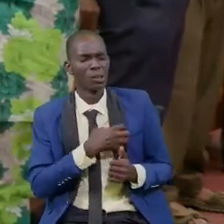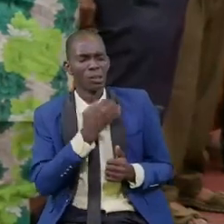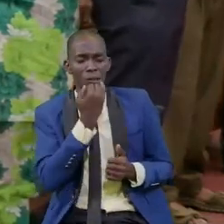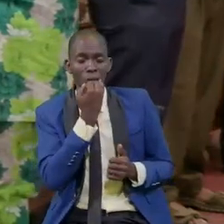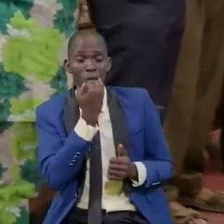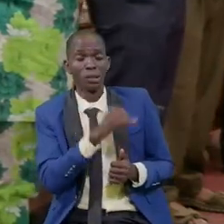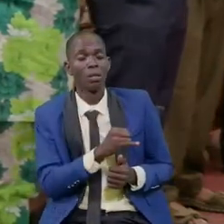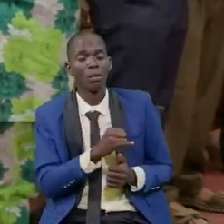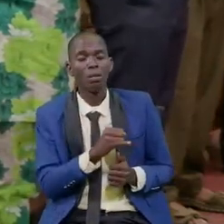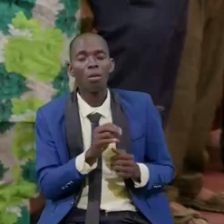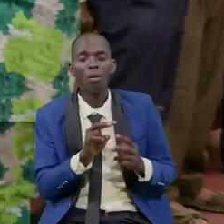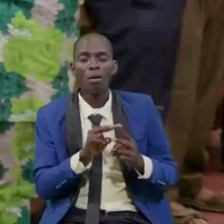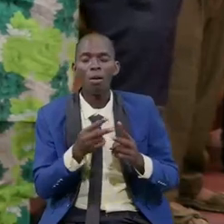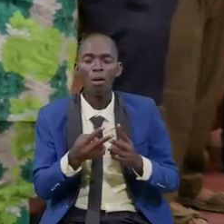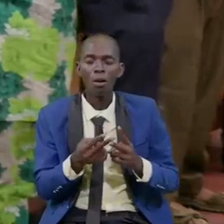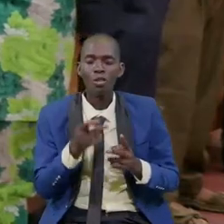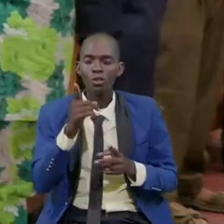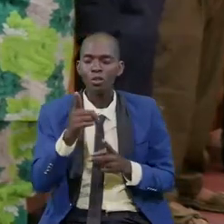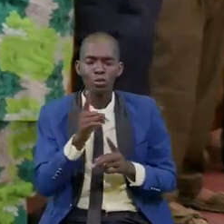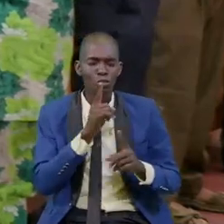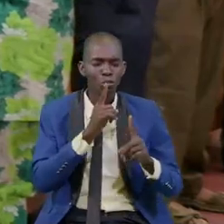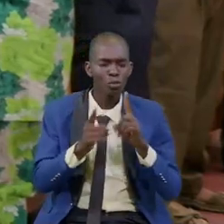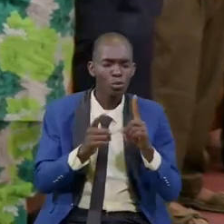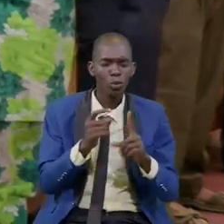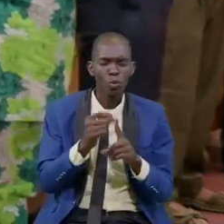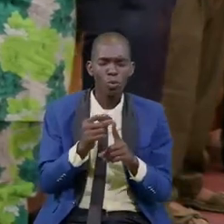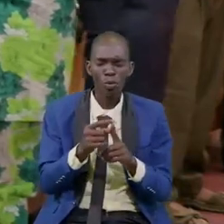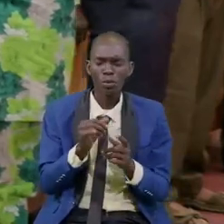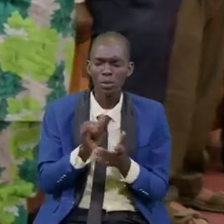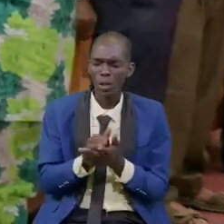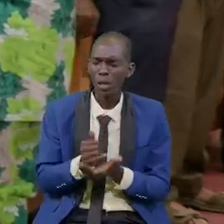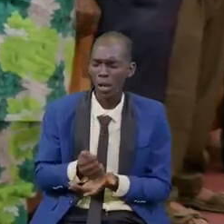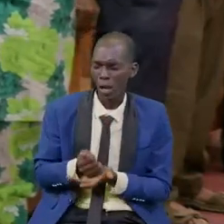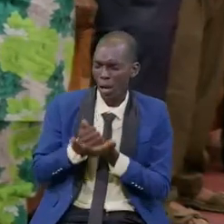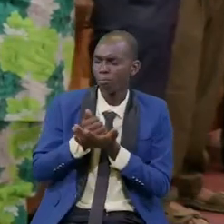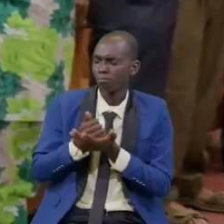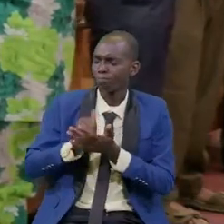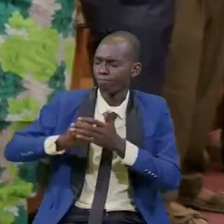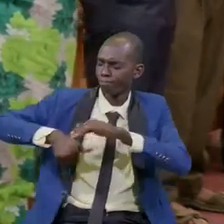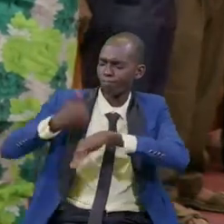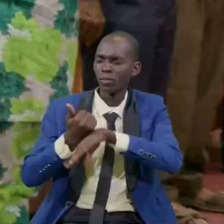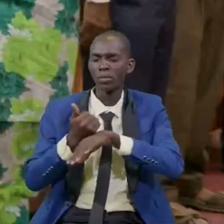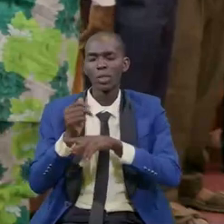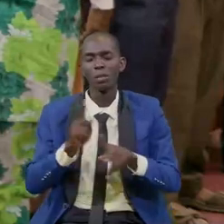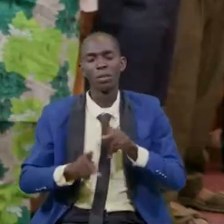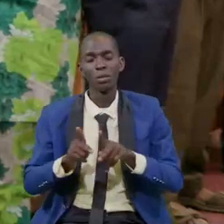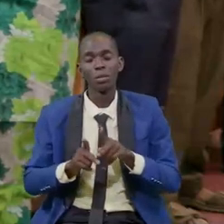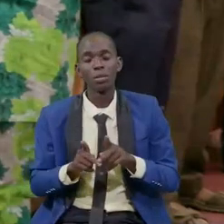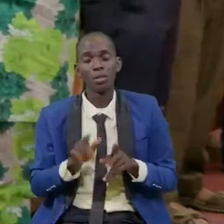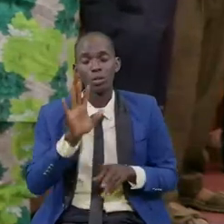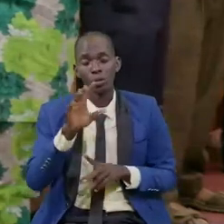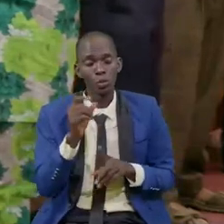vos paroles sont-elles celles d'envie ou la parole qui établissent les autres? La parole que nous